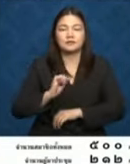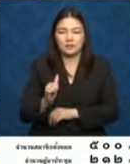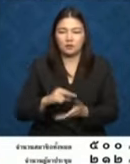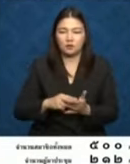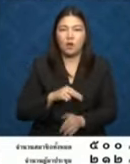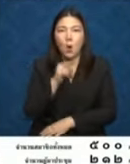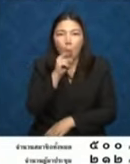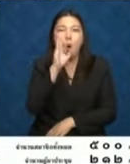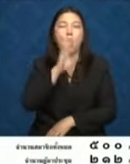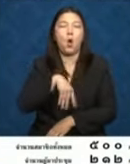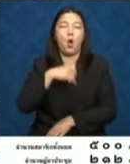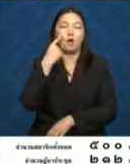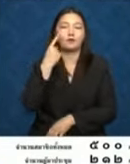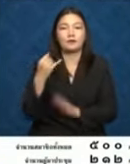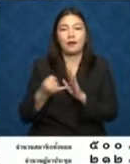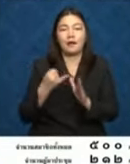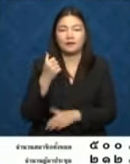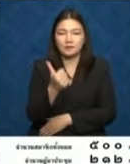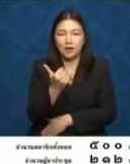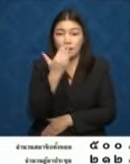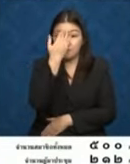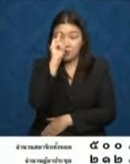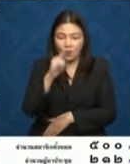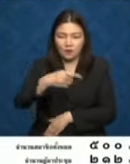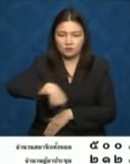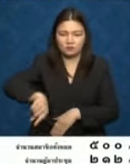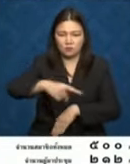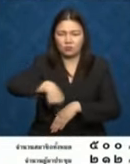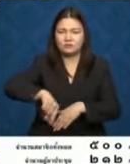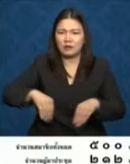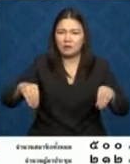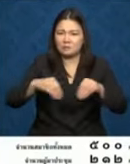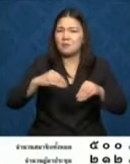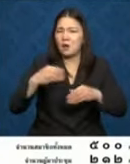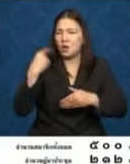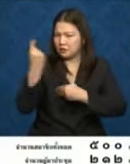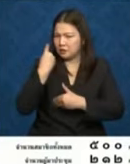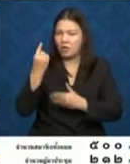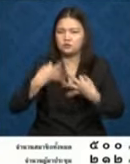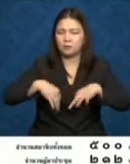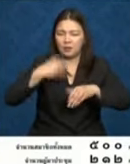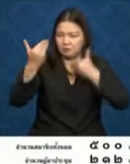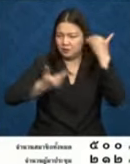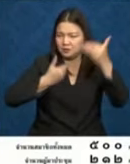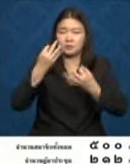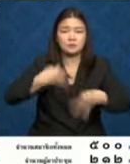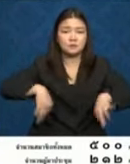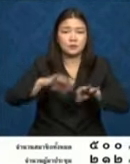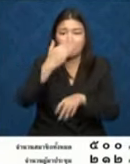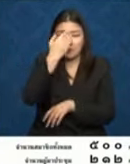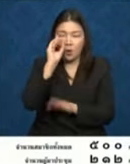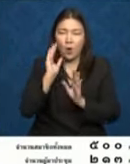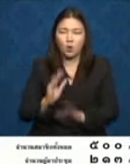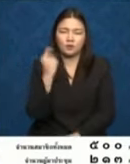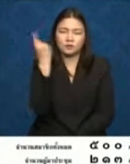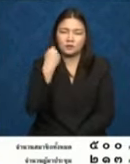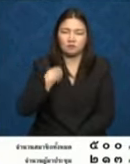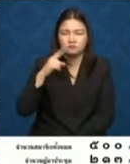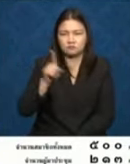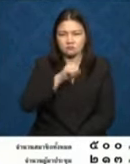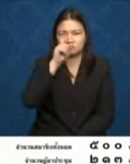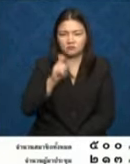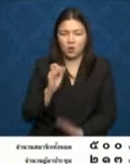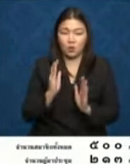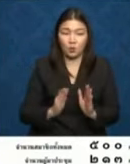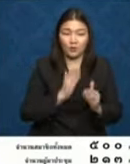พราะท่องเที่ยวแห่งเนี้ยแหล่งเป็นแหล่งสำคัญหนึ่งจังหวัดตากที่ผ่านมานักท่องเที่ยวแอบสงสัยนะครับว่าระหว่าง